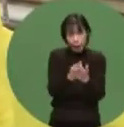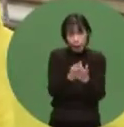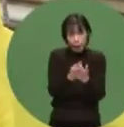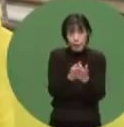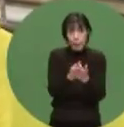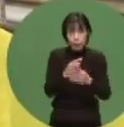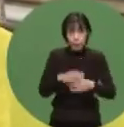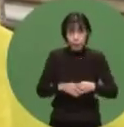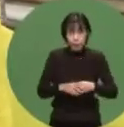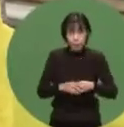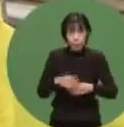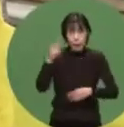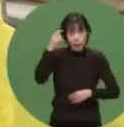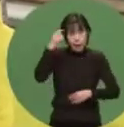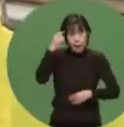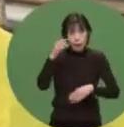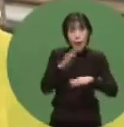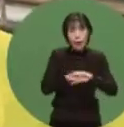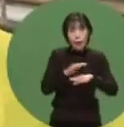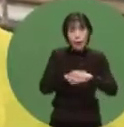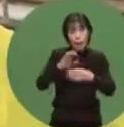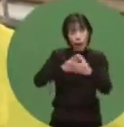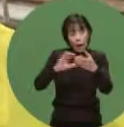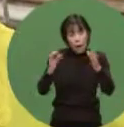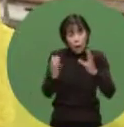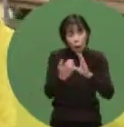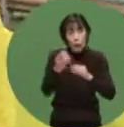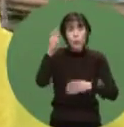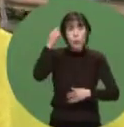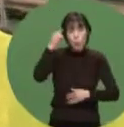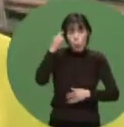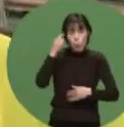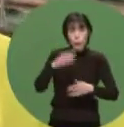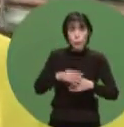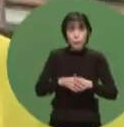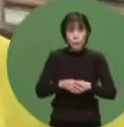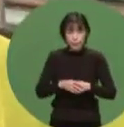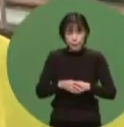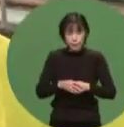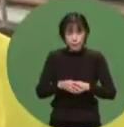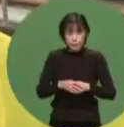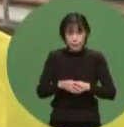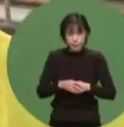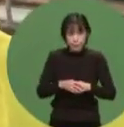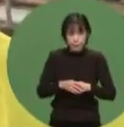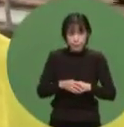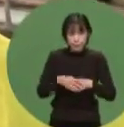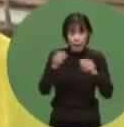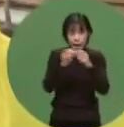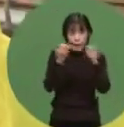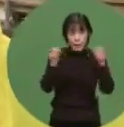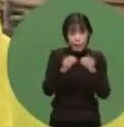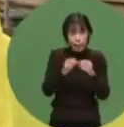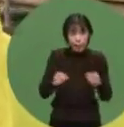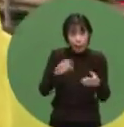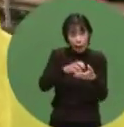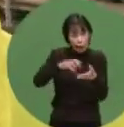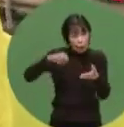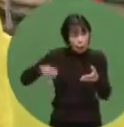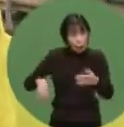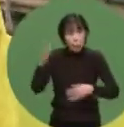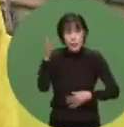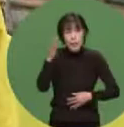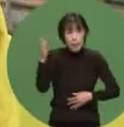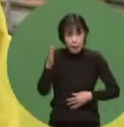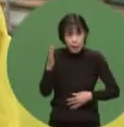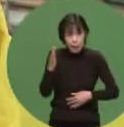ういうのが意識がね、これから多分変わっていくんじゃないかなと思うんですね。で、意識が変わるとやっぱりそこにゴミも掘らん、